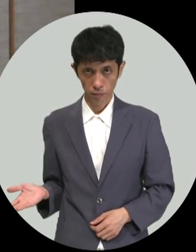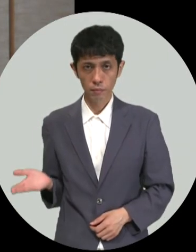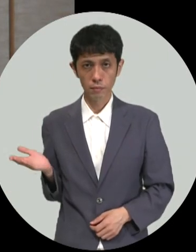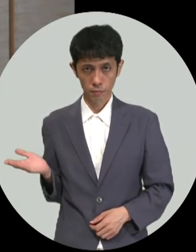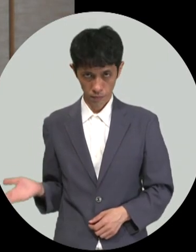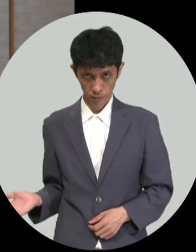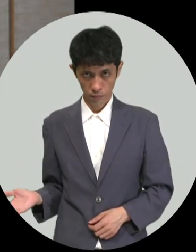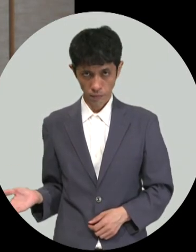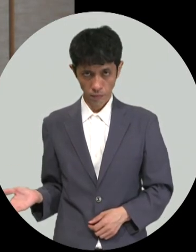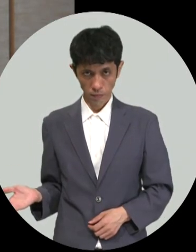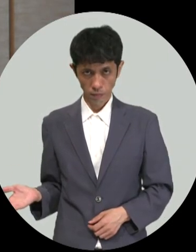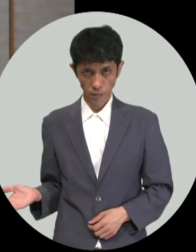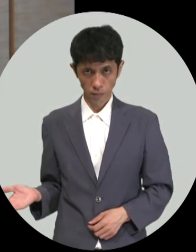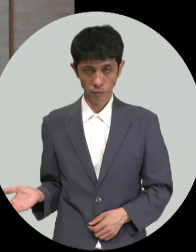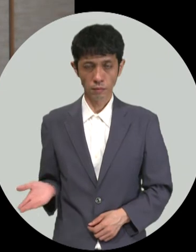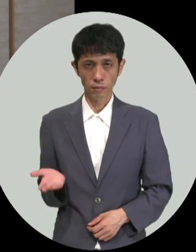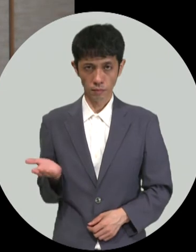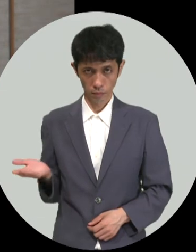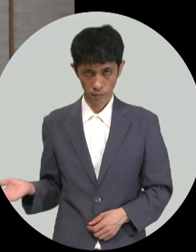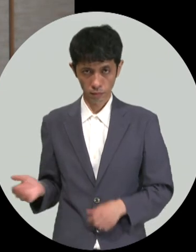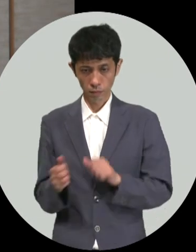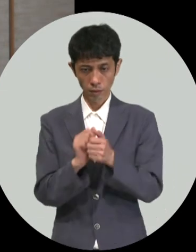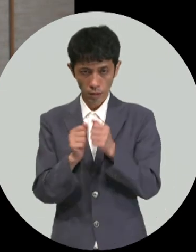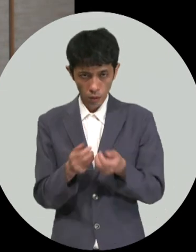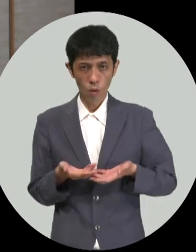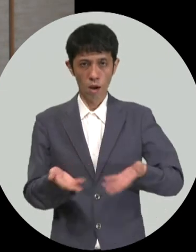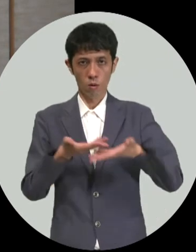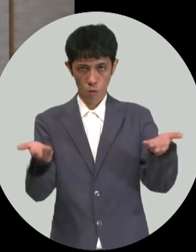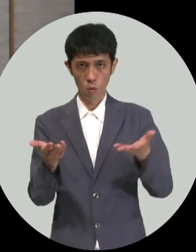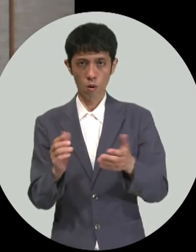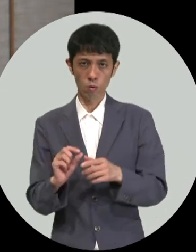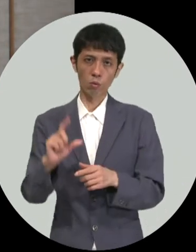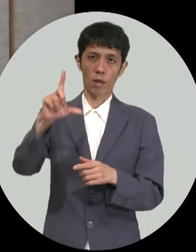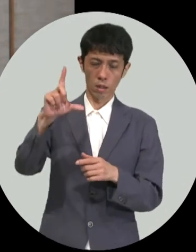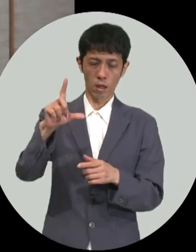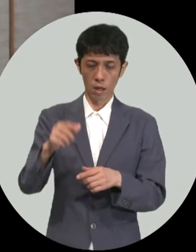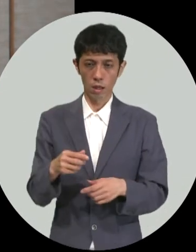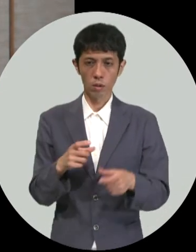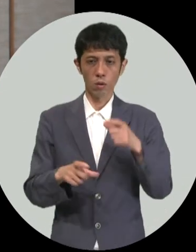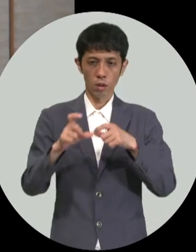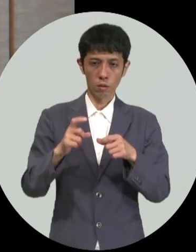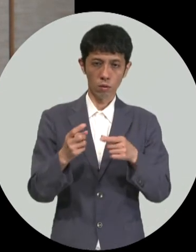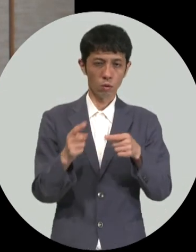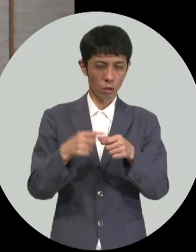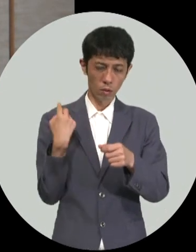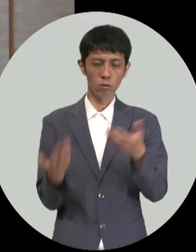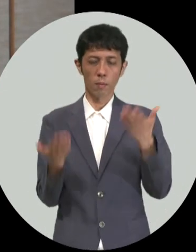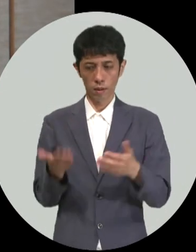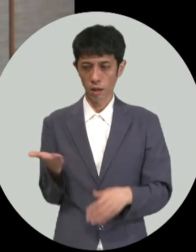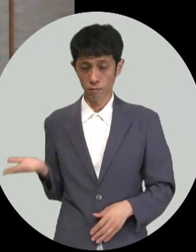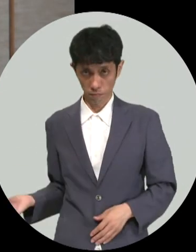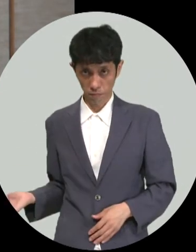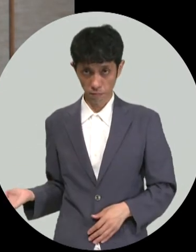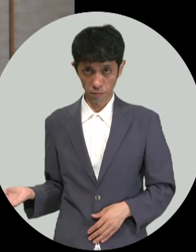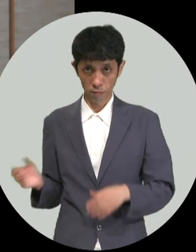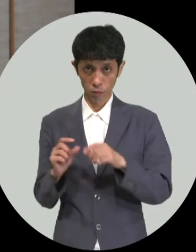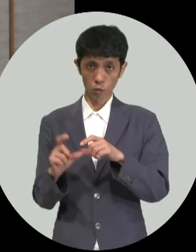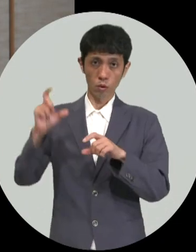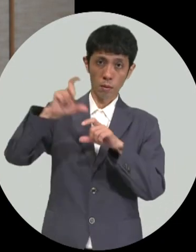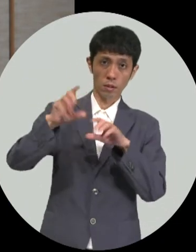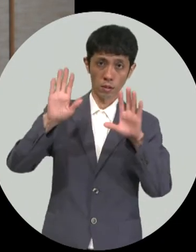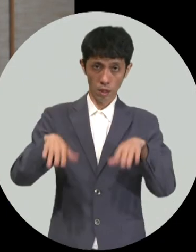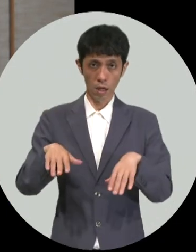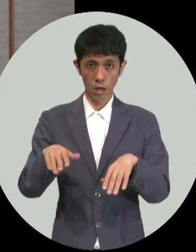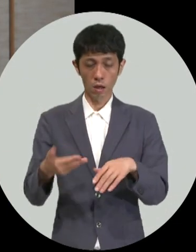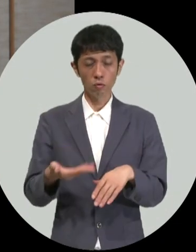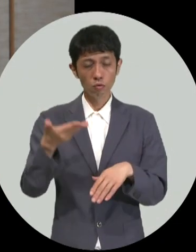債、それから国土強靭化債の発行増により、昨年度より524億円の増となっております。今年度負担が